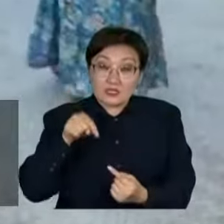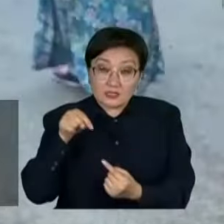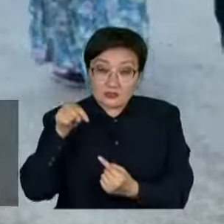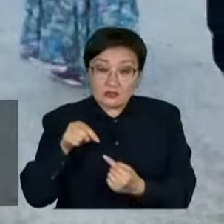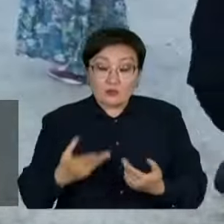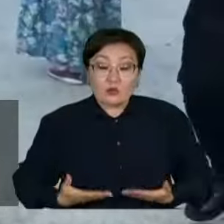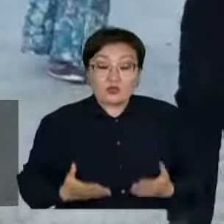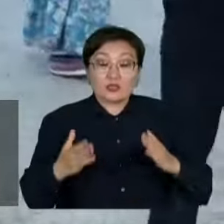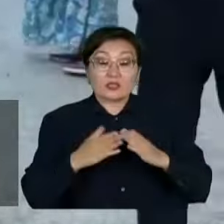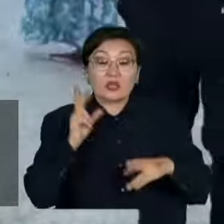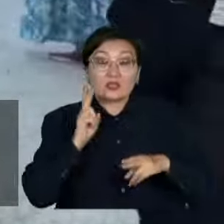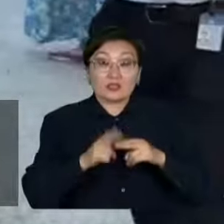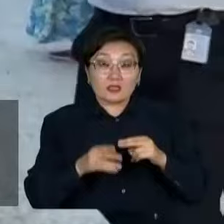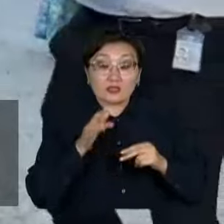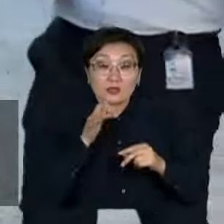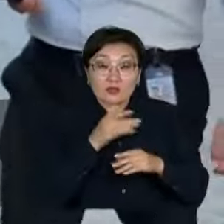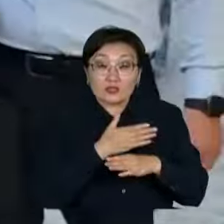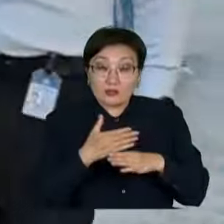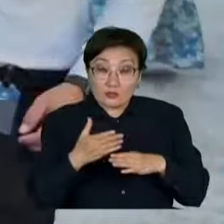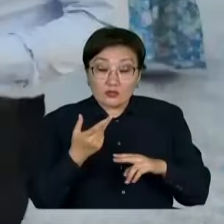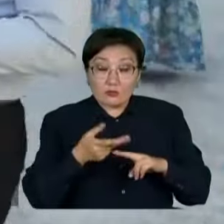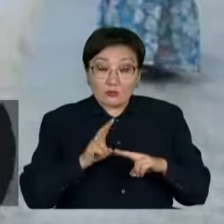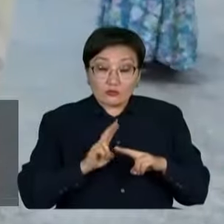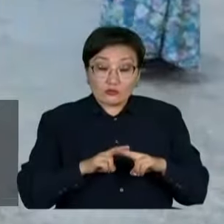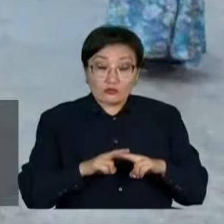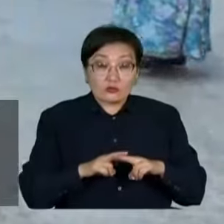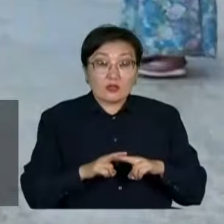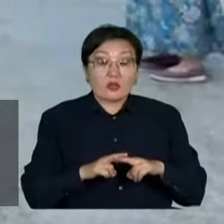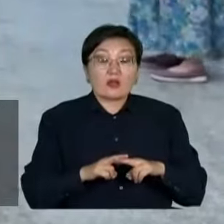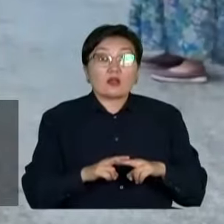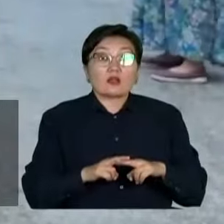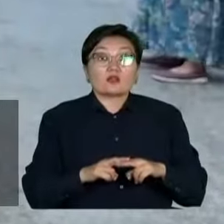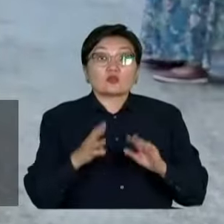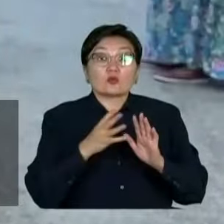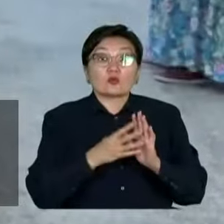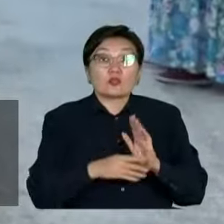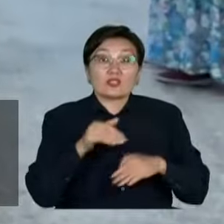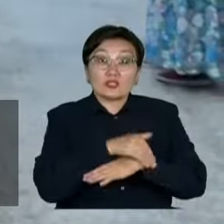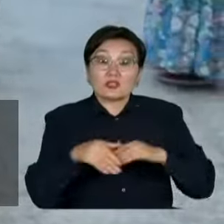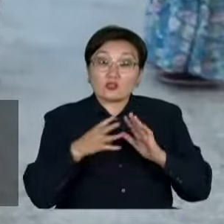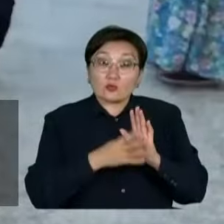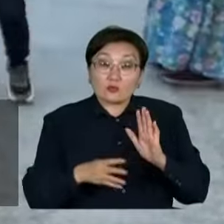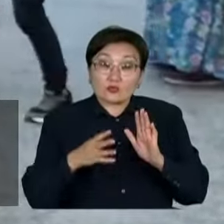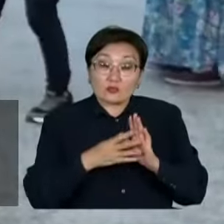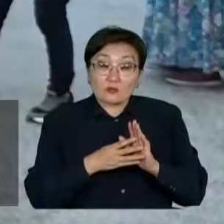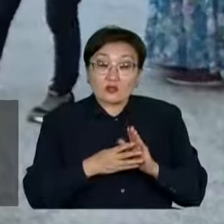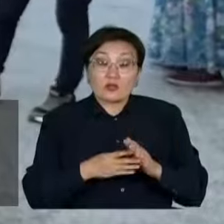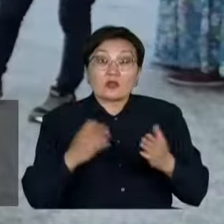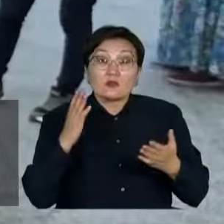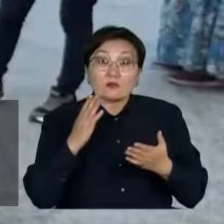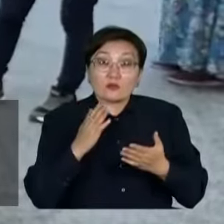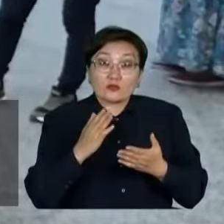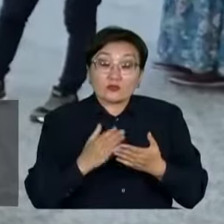тұрғын үйлер аяқталған уақытта бұл банағы Владимирский 99 адрес мекенжайы бойынша орналасқан үйдің